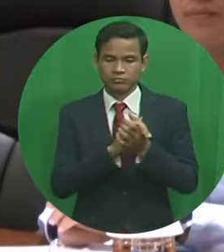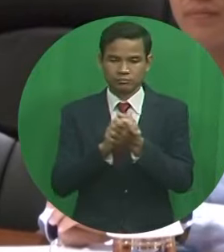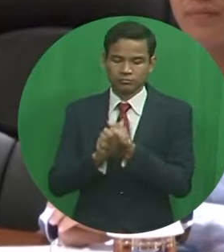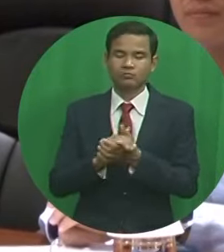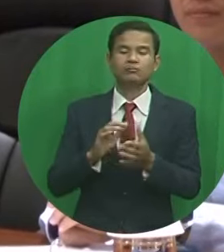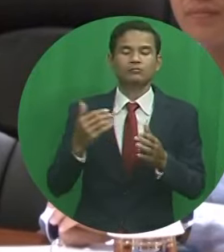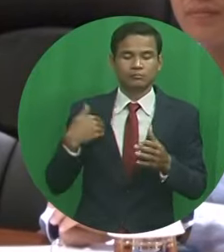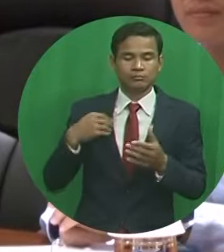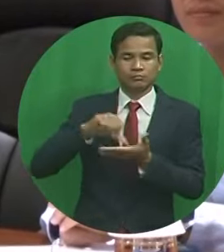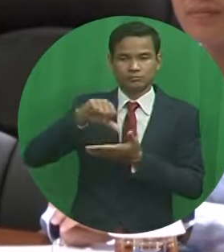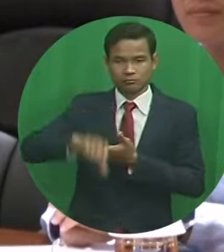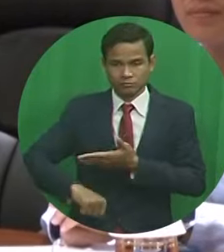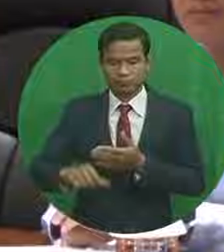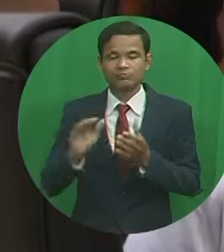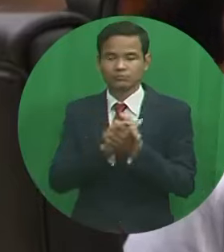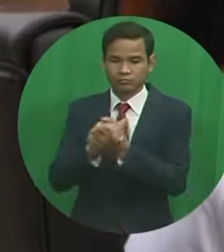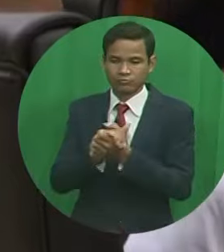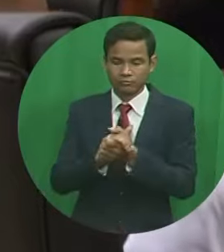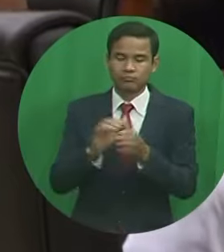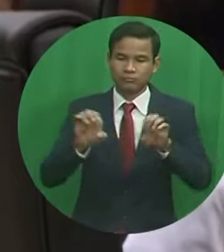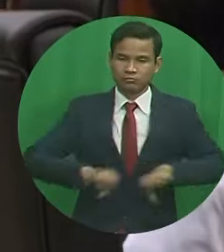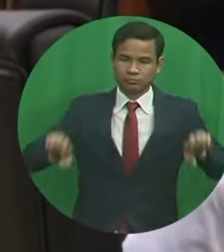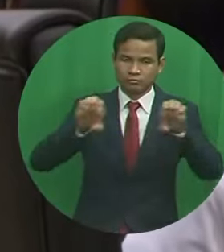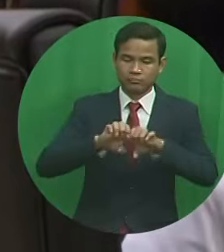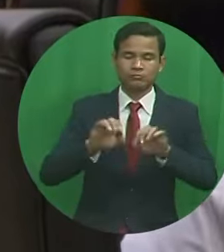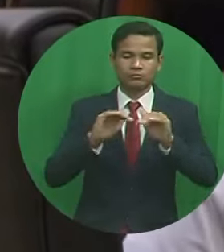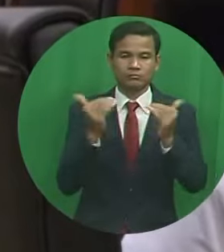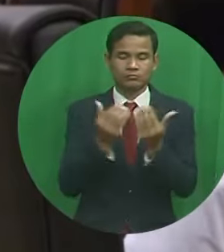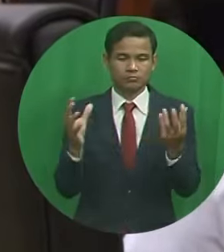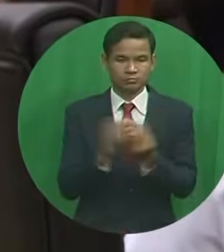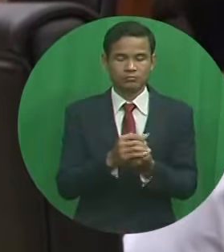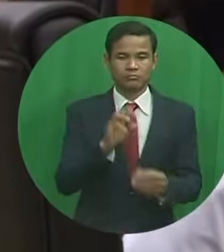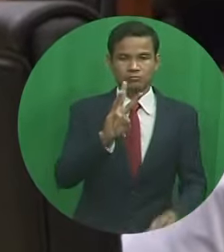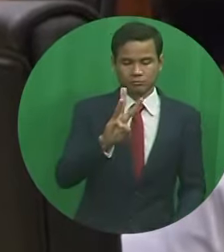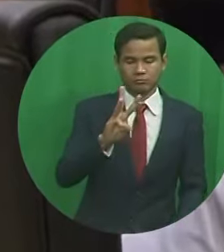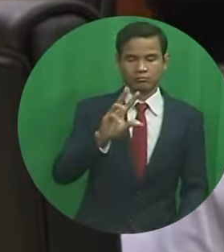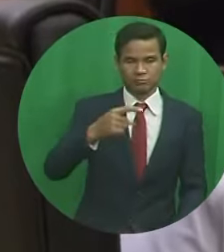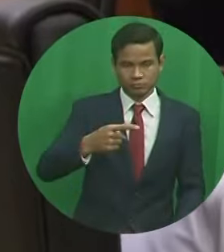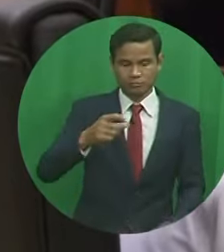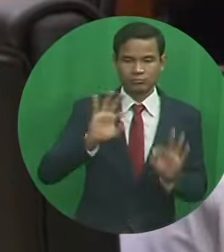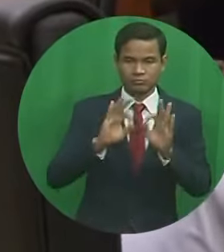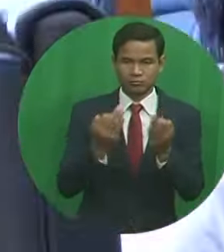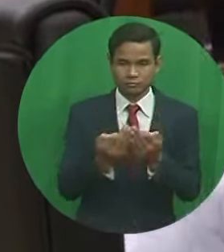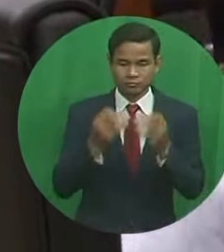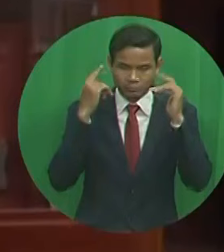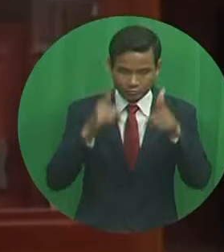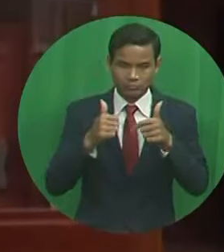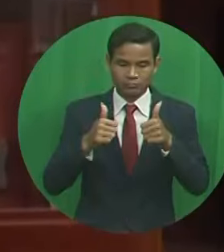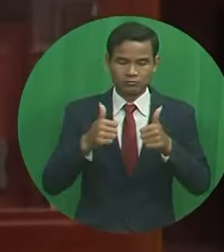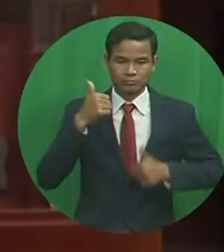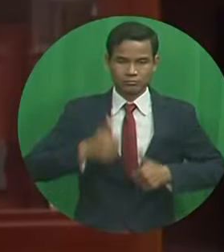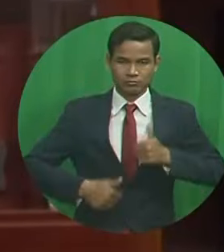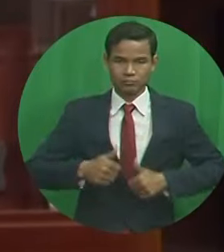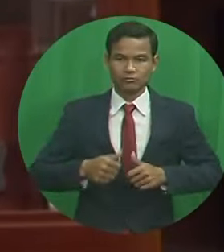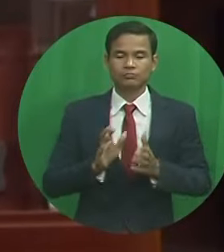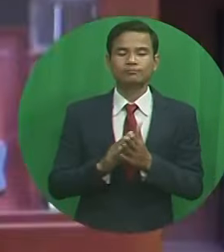កម្មនិងសហគមន៍ធនធានធម្មជាតិដែលមានសមាជិកសរុបជាង 3,000 គ្រួសារឯកឧត្តមនេតភត្រាបាន